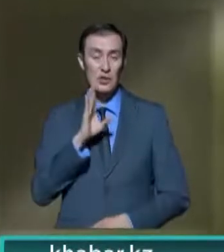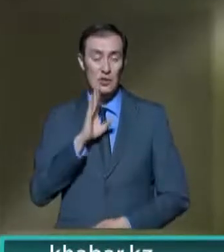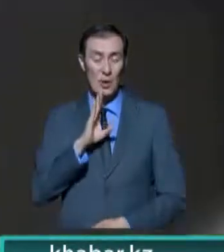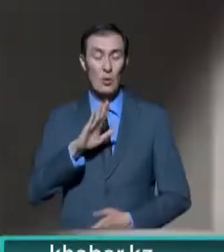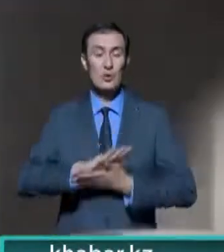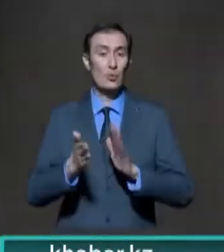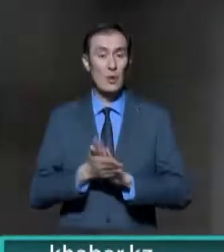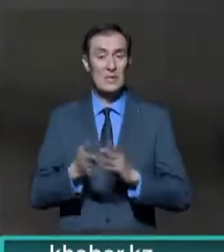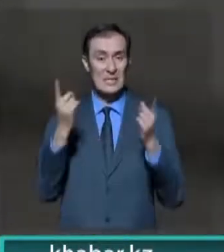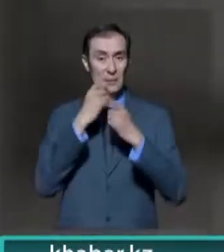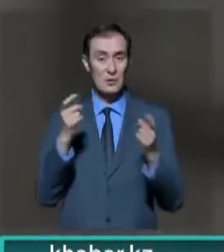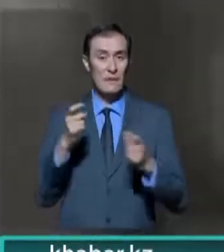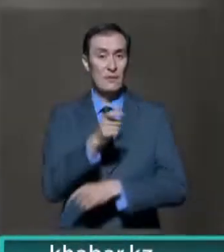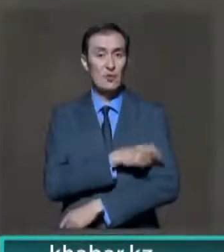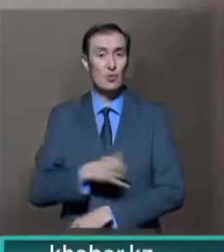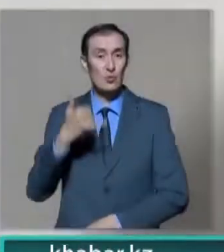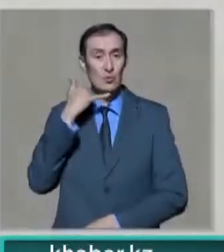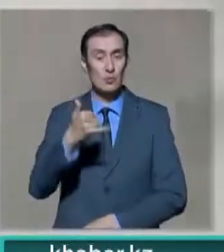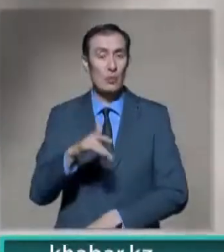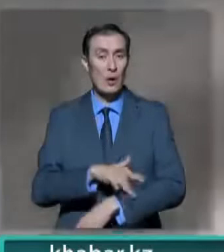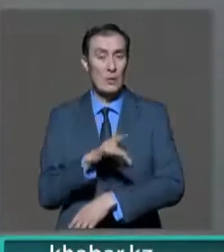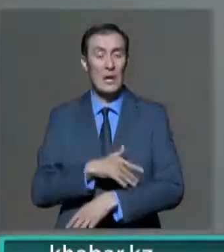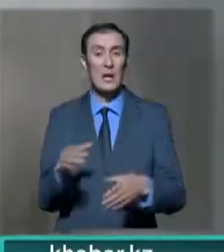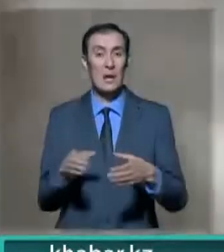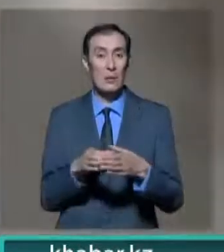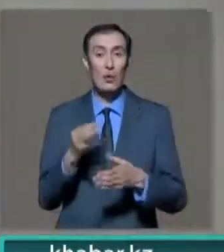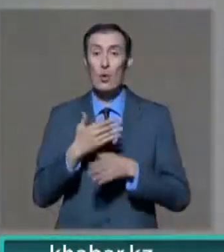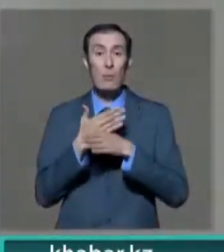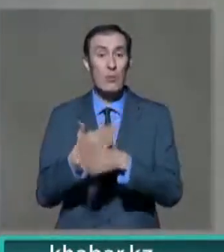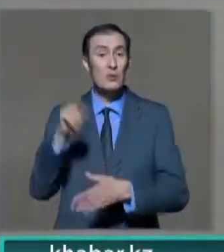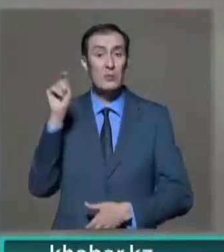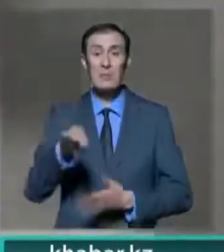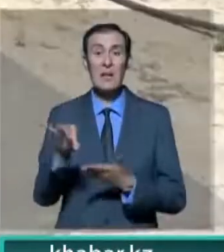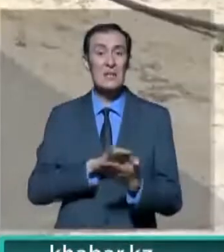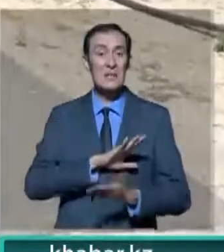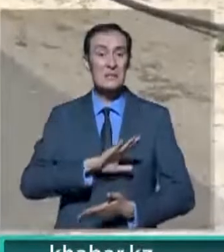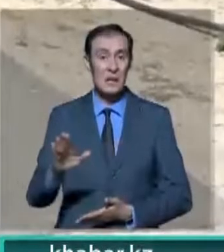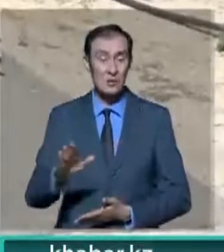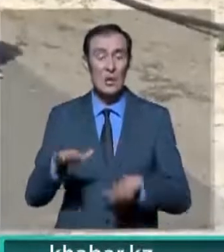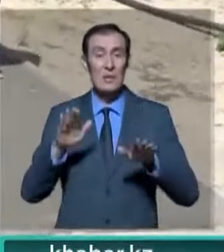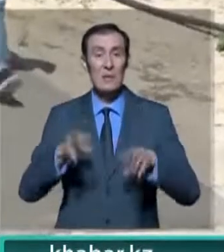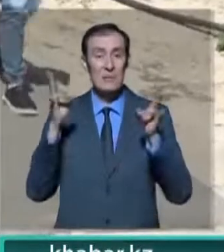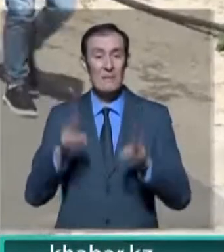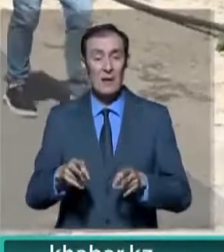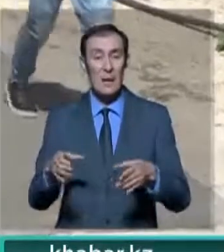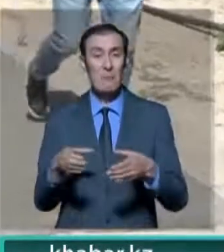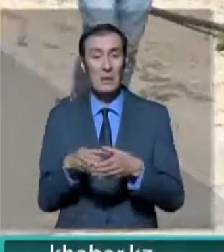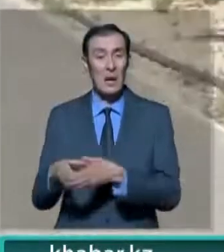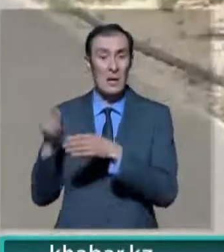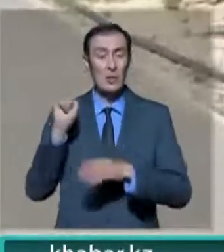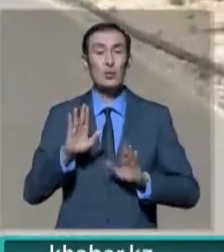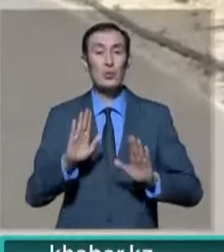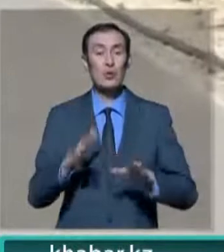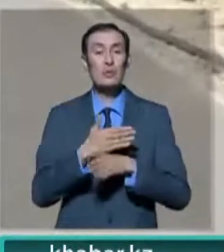О ситуации она сообщила в дежурную службу коммунальной компании, но помощь прибыла не сразу. На месте аварии мобильная бригада была